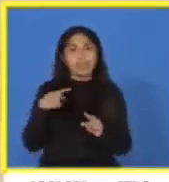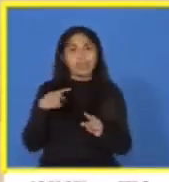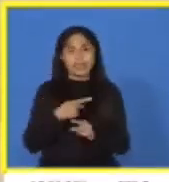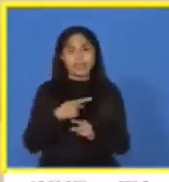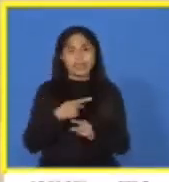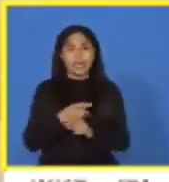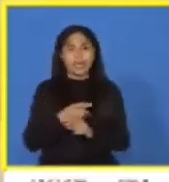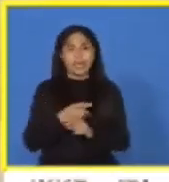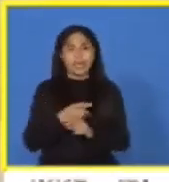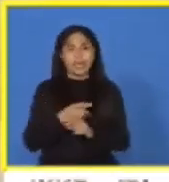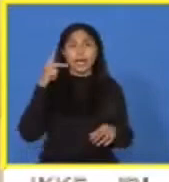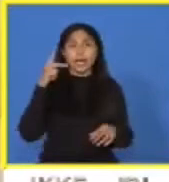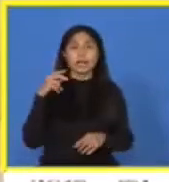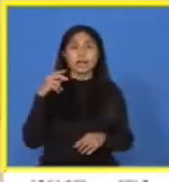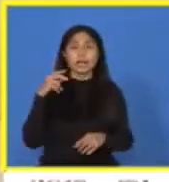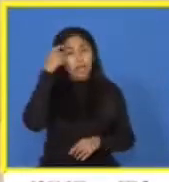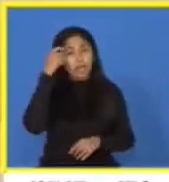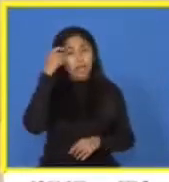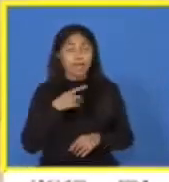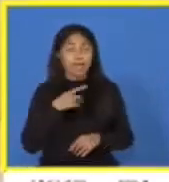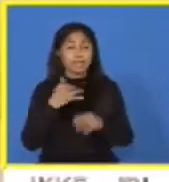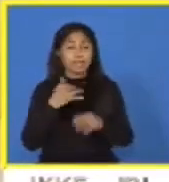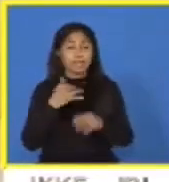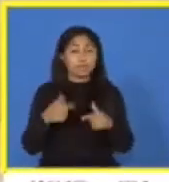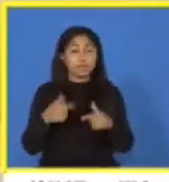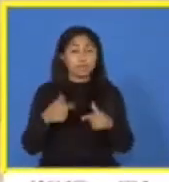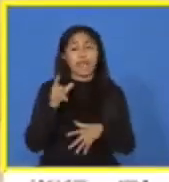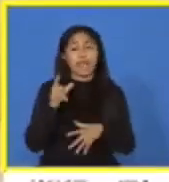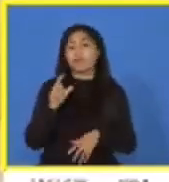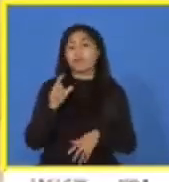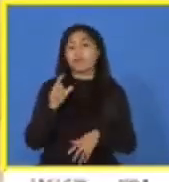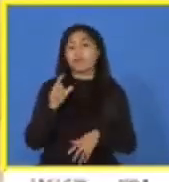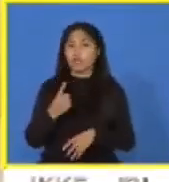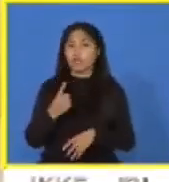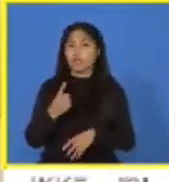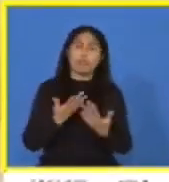level 1, saat ini kan sudah ada masyarakat bebas.